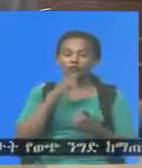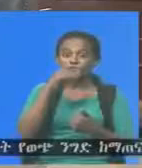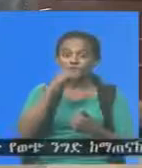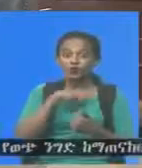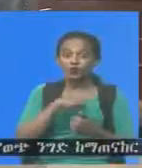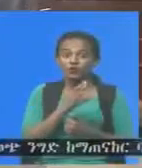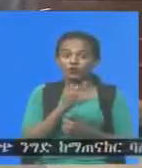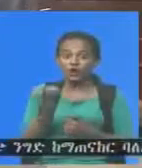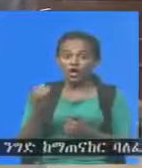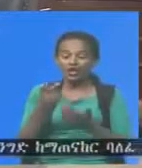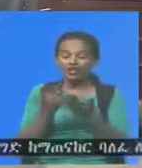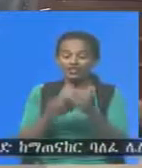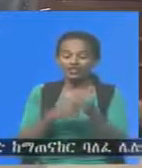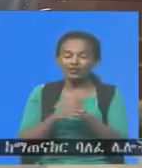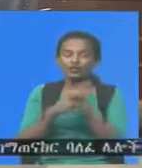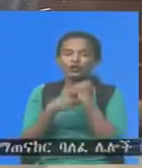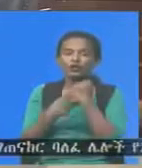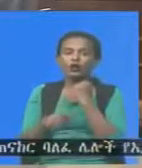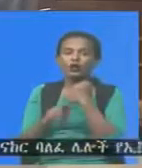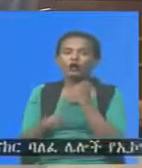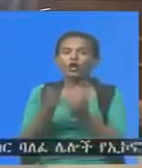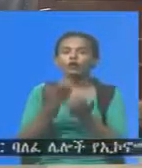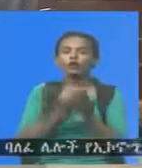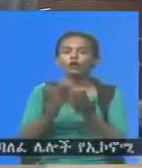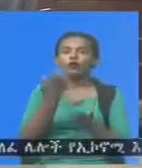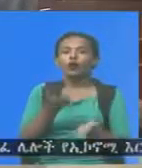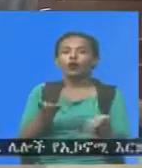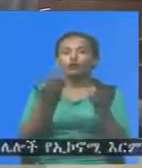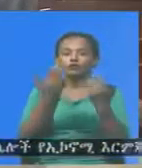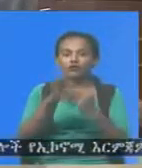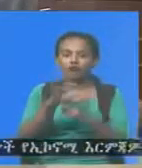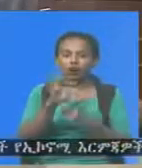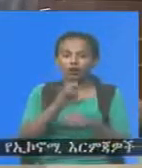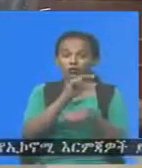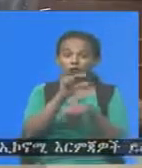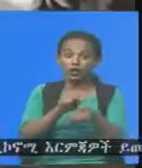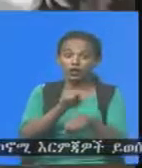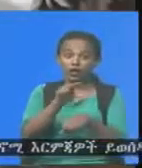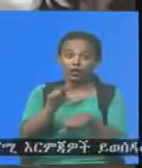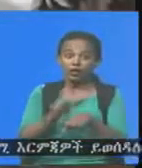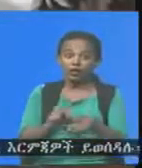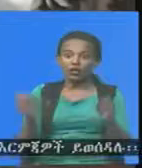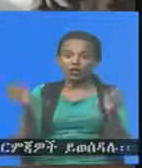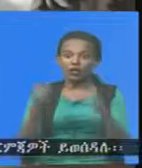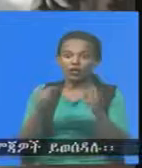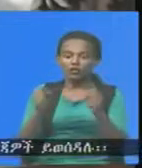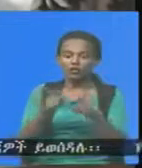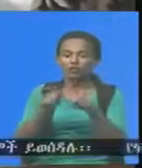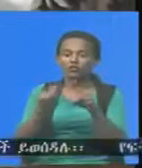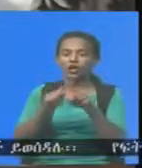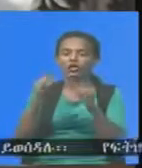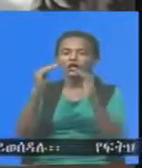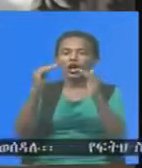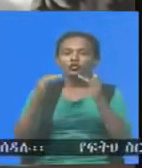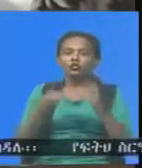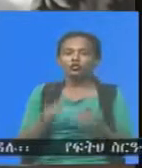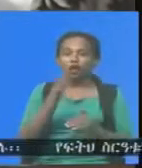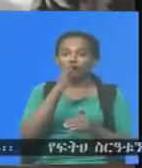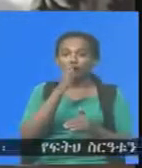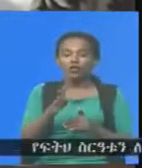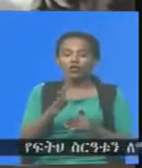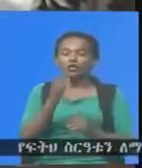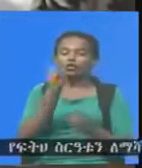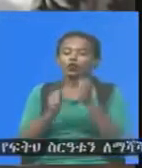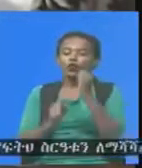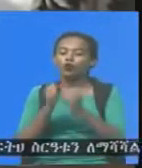ከቀውሱም ፖለቲካዊና ኢኮኖሚያዊ ትርፍ ለማግኘት ብሔርን ከብሔር ለማጋጨት የተለያየ አጀንዳ በመፍጠር እየተሯሯጡ